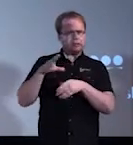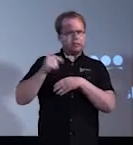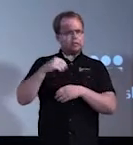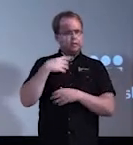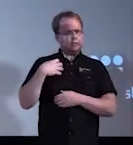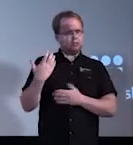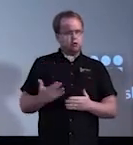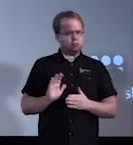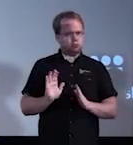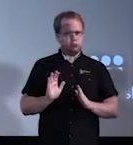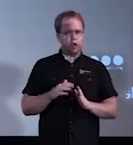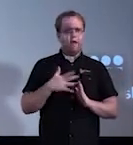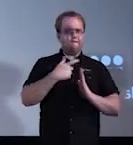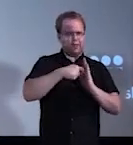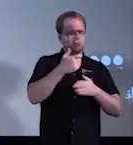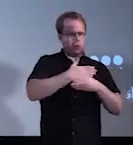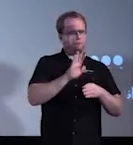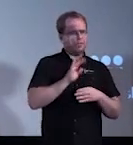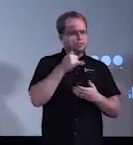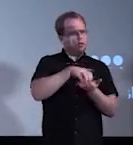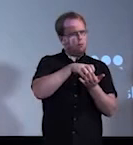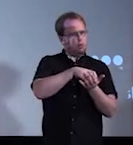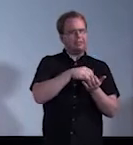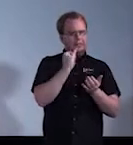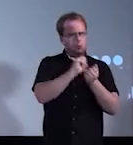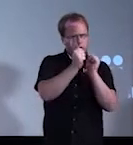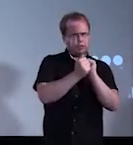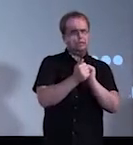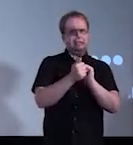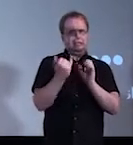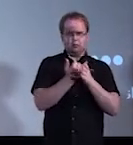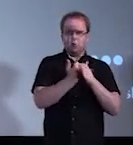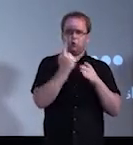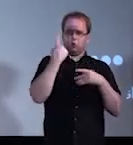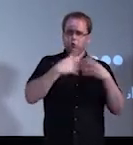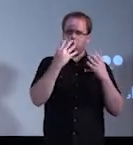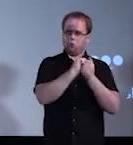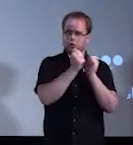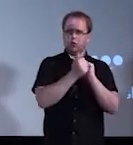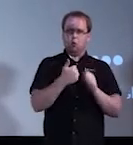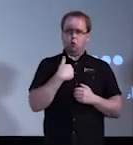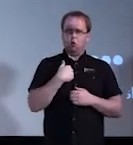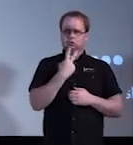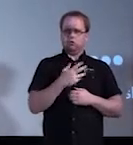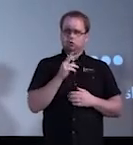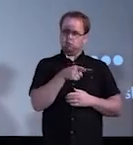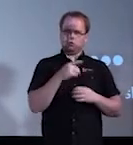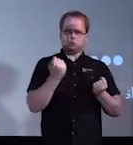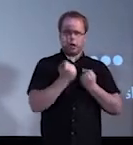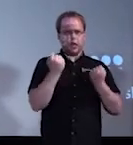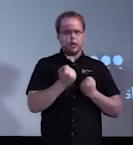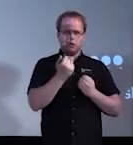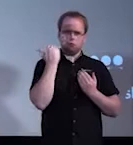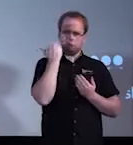vi en diskussion om filmens roll i samhället och i politiken och i kulturpolitiken. Och det ser jag så mycket fram emot. Jag hoppas ju att de diskussioner